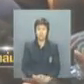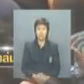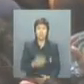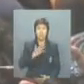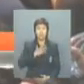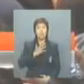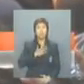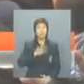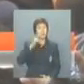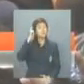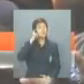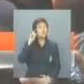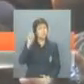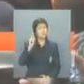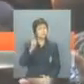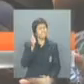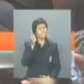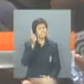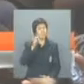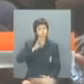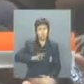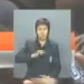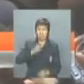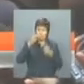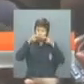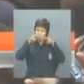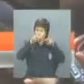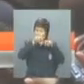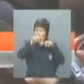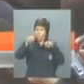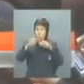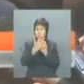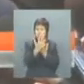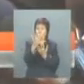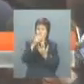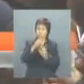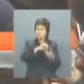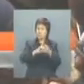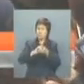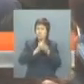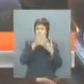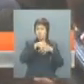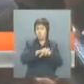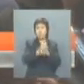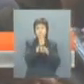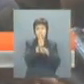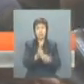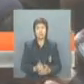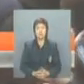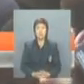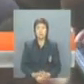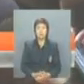ของดูแล้วมันบรรยากาศมันปรองดองดีฮะแล้วแม้แต่ในพรรคของเราก็บรรยากาศก็ได้อย่างที่ได้สัมผั